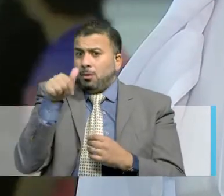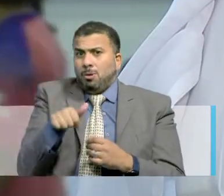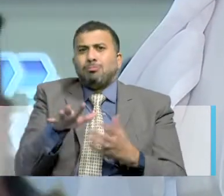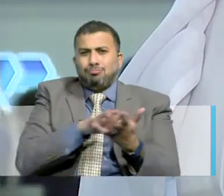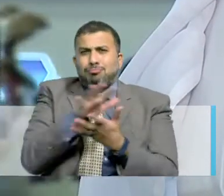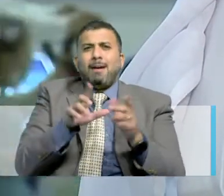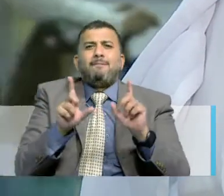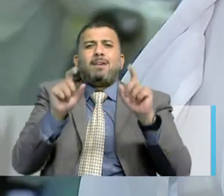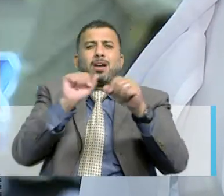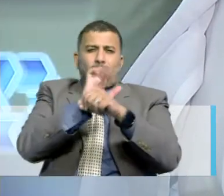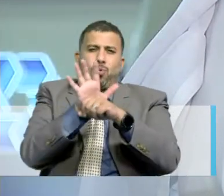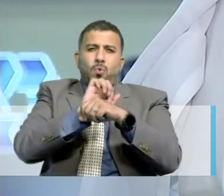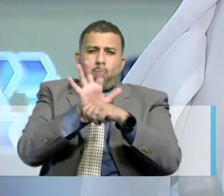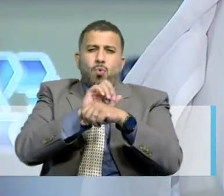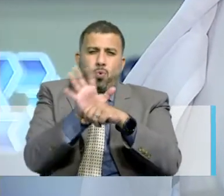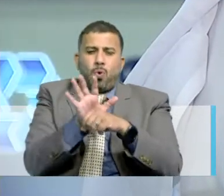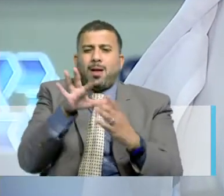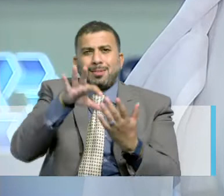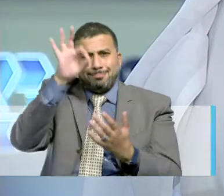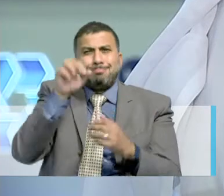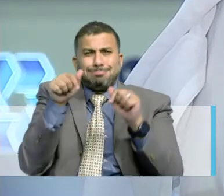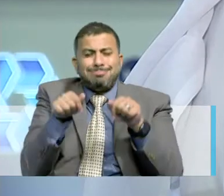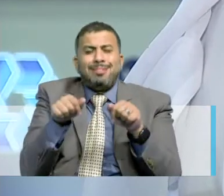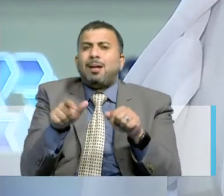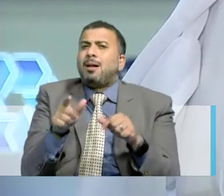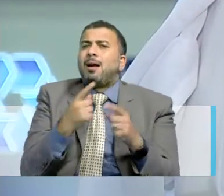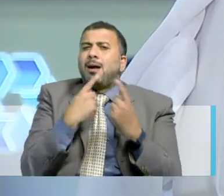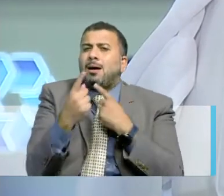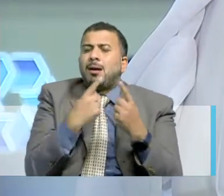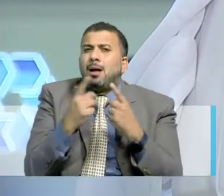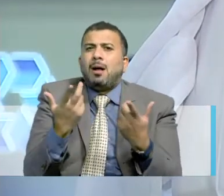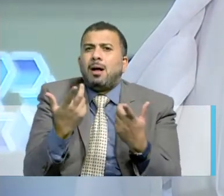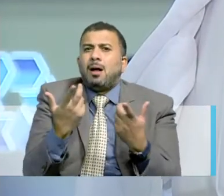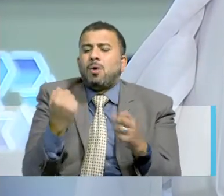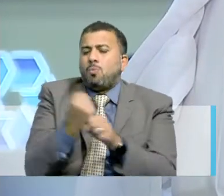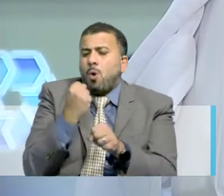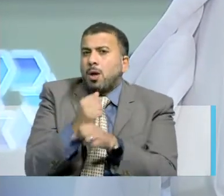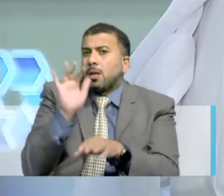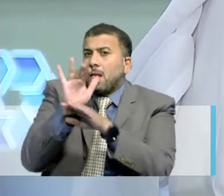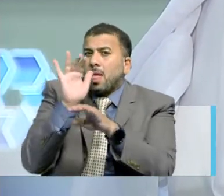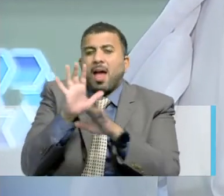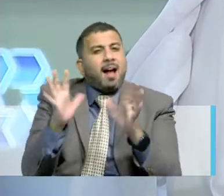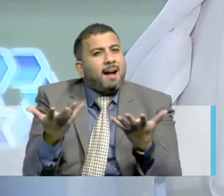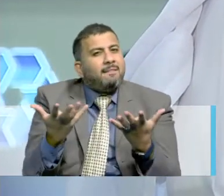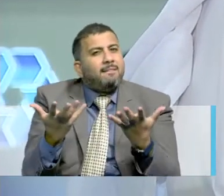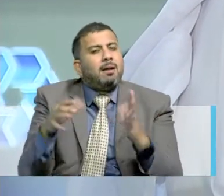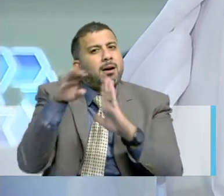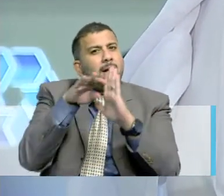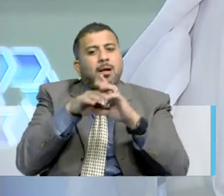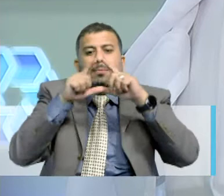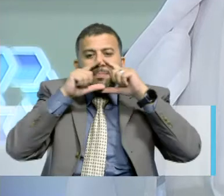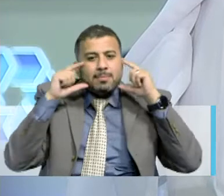يعني هذه الظروف الاستثنائية، فنتحدث عن طبيعة الورش، طبيعة الإجراءات الاحترازية